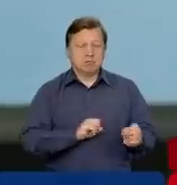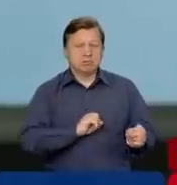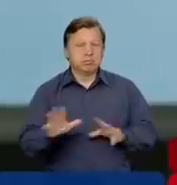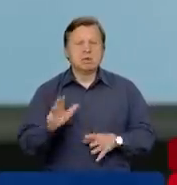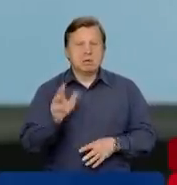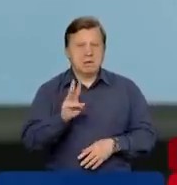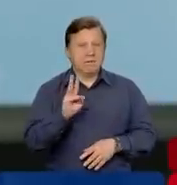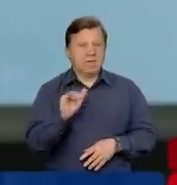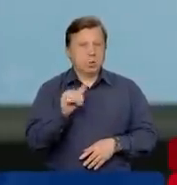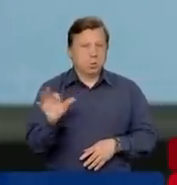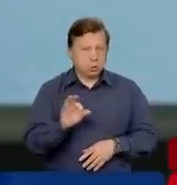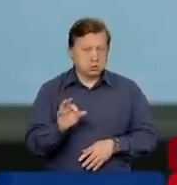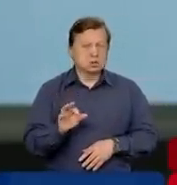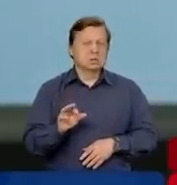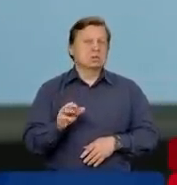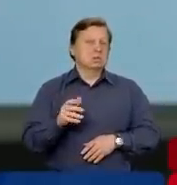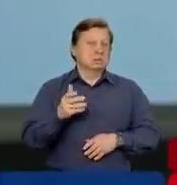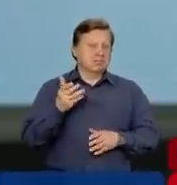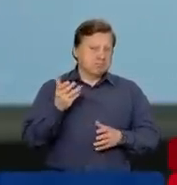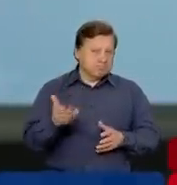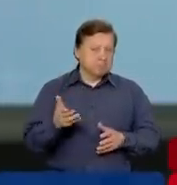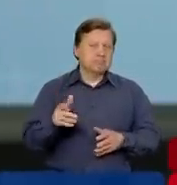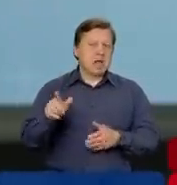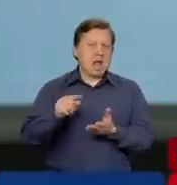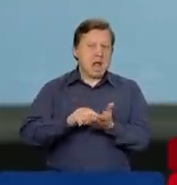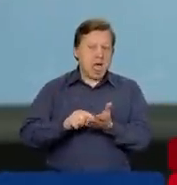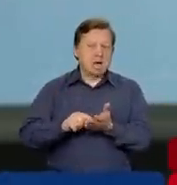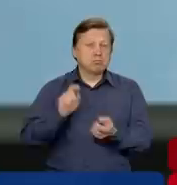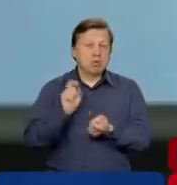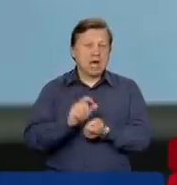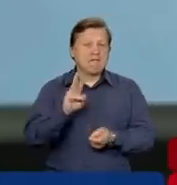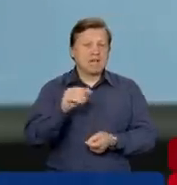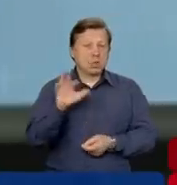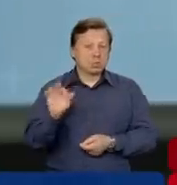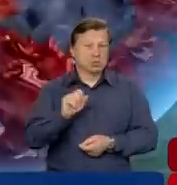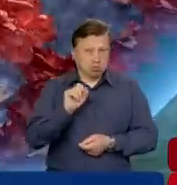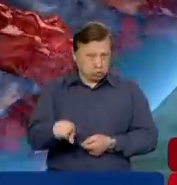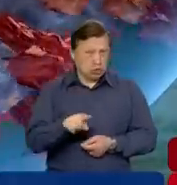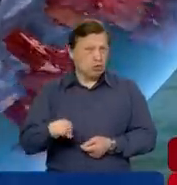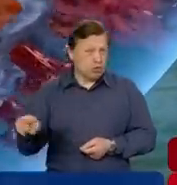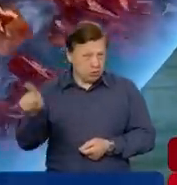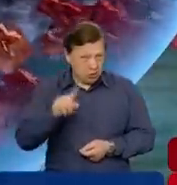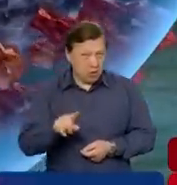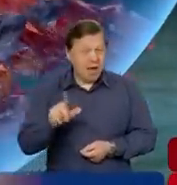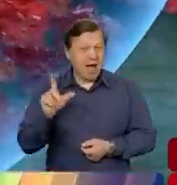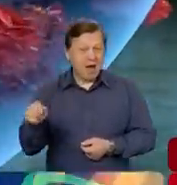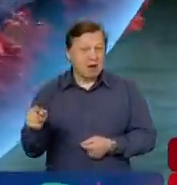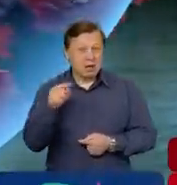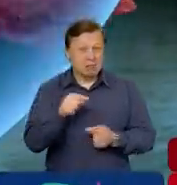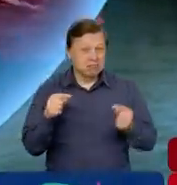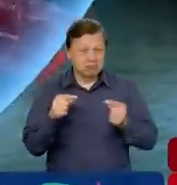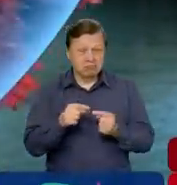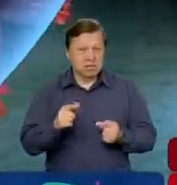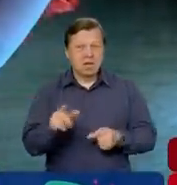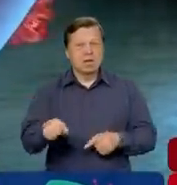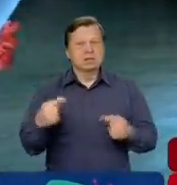wirusową. Owszem, mamy na rynku leki antywirusowe, przeciwwirusowe. Pamiętajmy, to nie te, które czasami są reklamowane